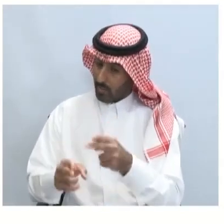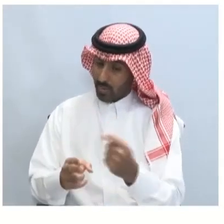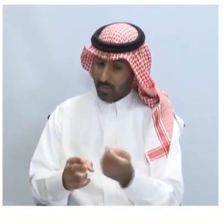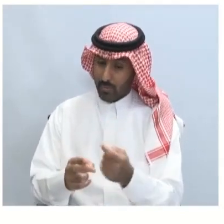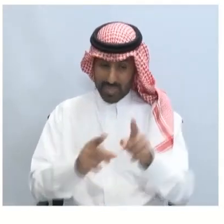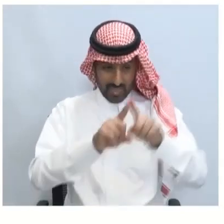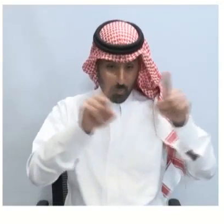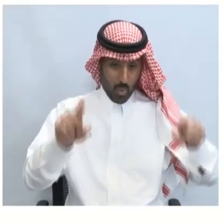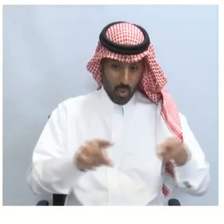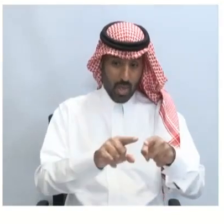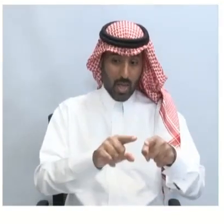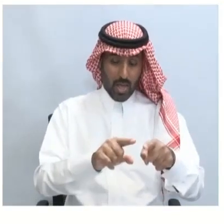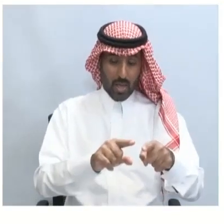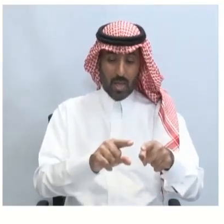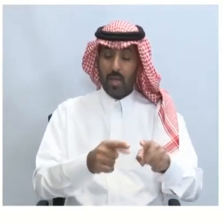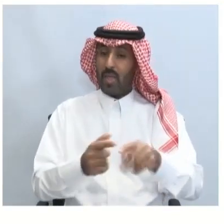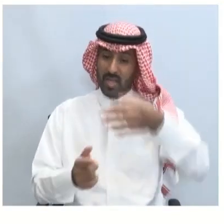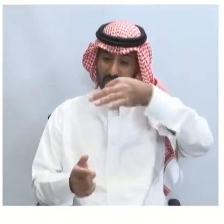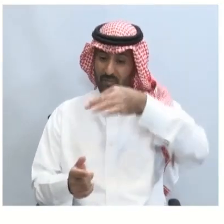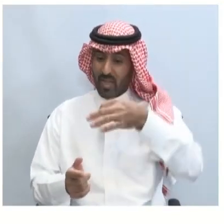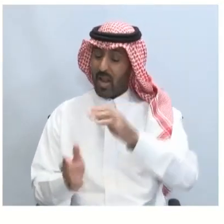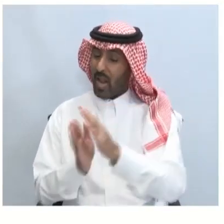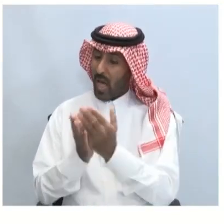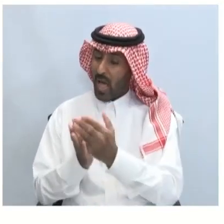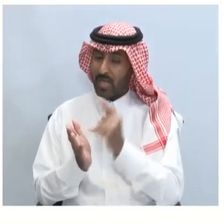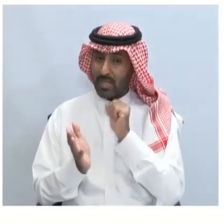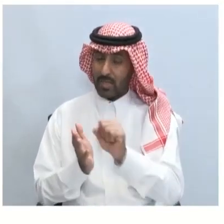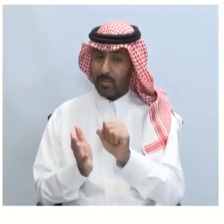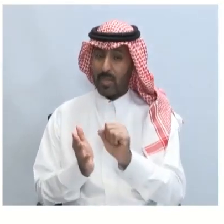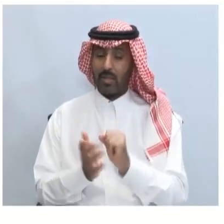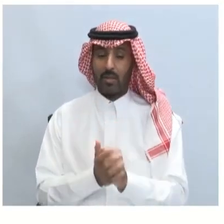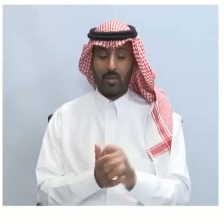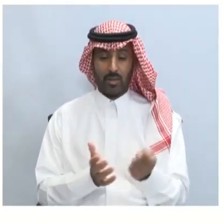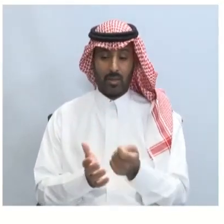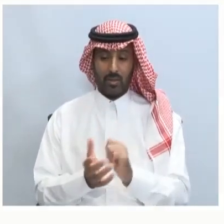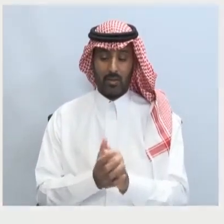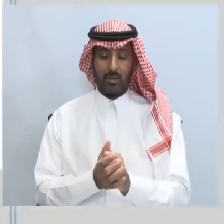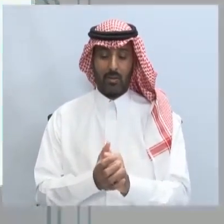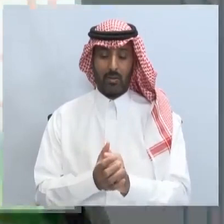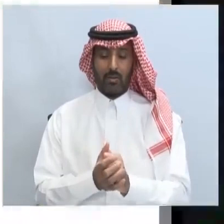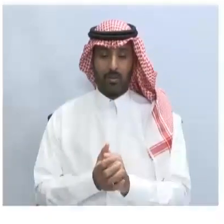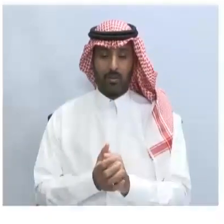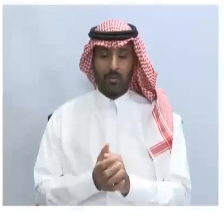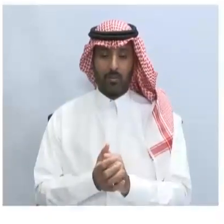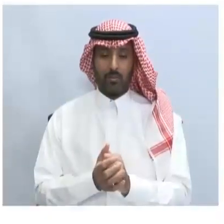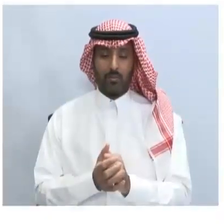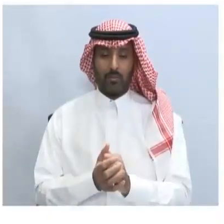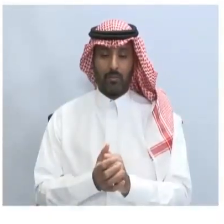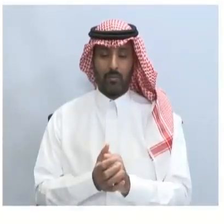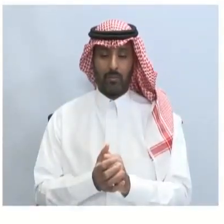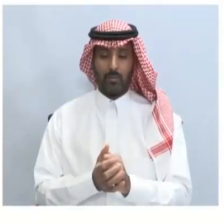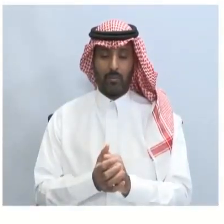عليها ايضا دفتري الخاص الدفتر المخصص لذلك احسنتم وبارك الله